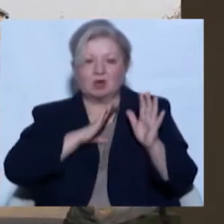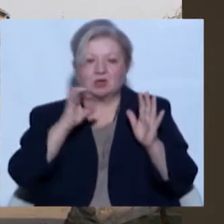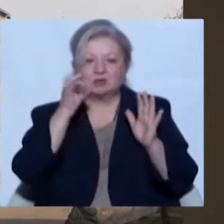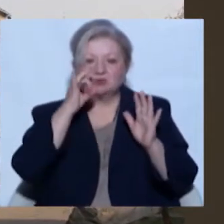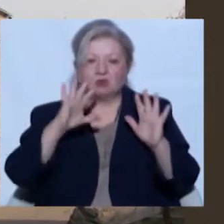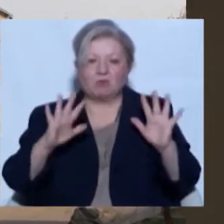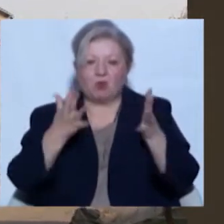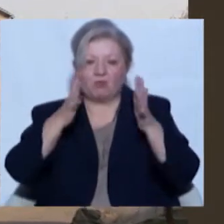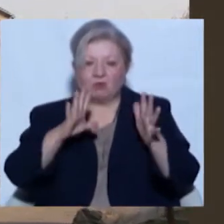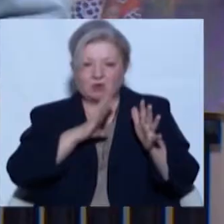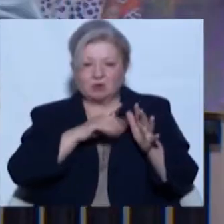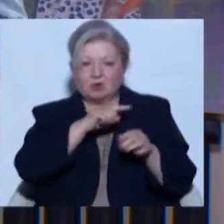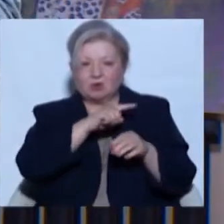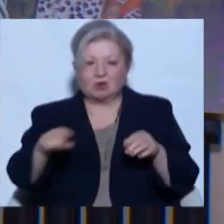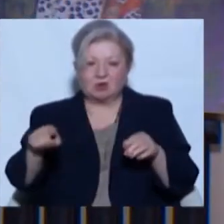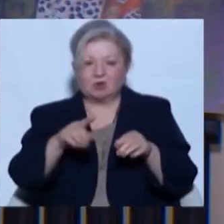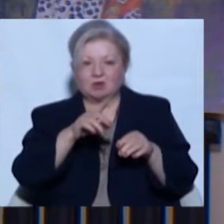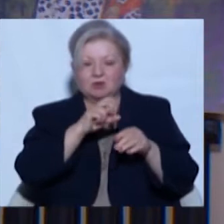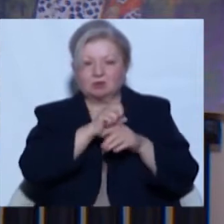ვინაიდან 1632 წლის შემდეგ